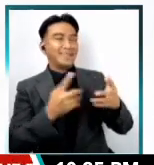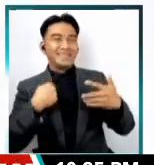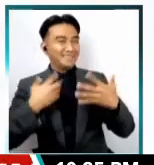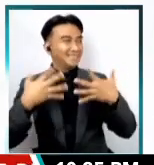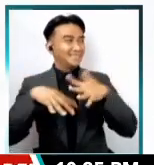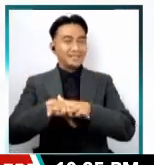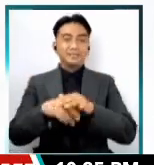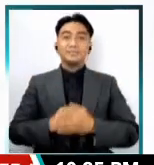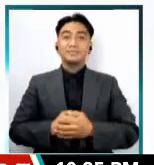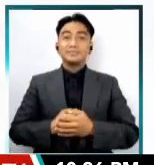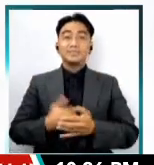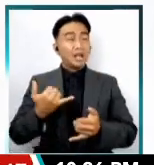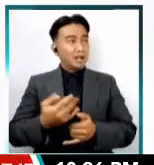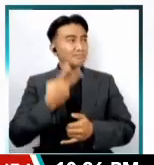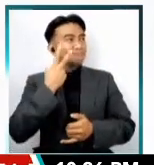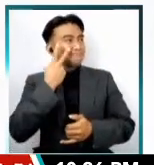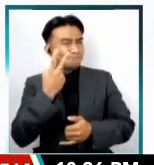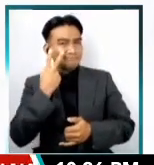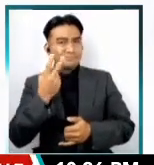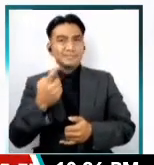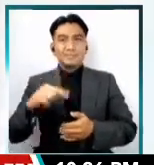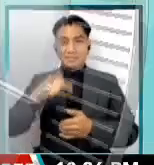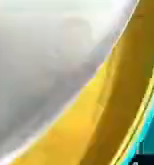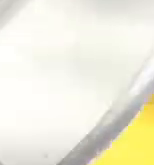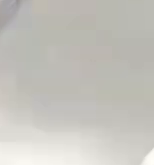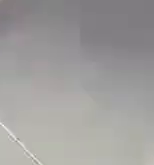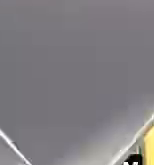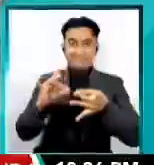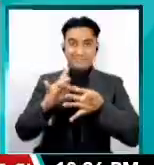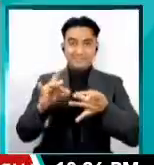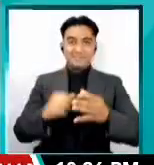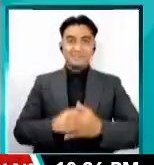yan mula sa ulat ni Von Aquino.